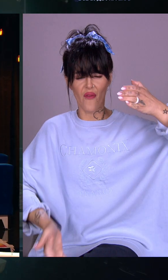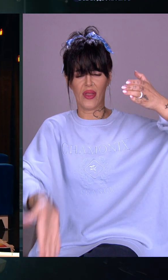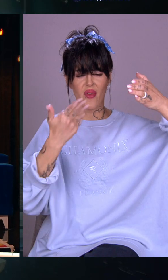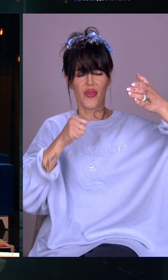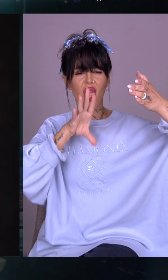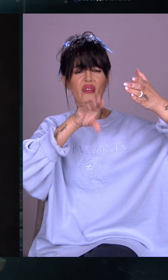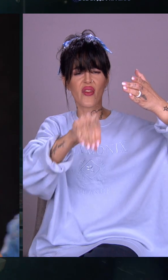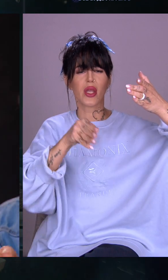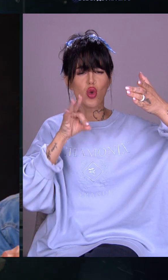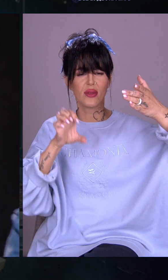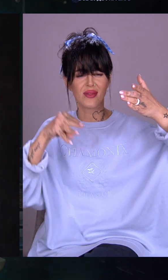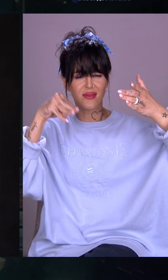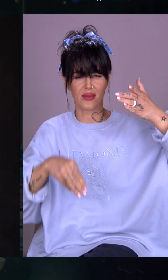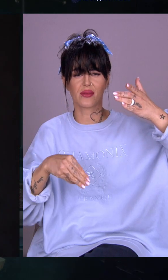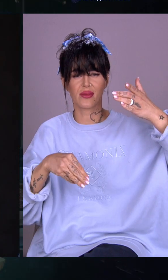поки суснеться, я думаю.